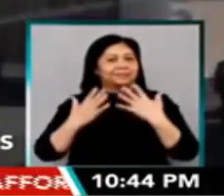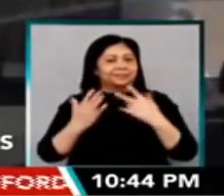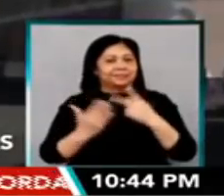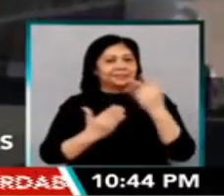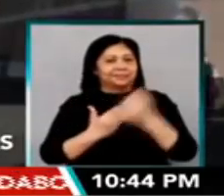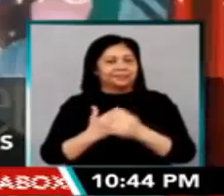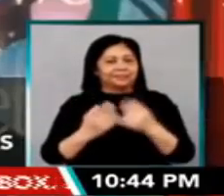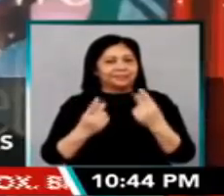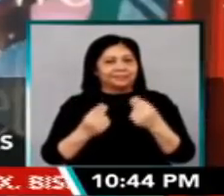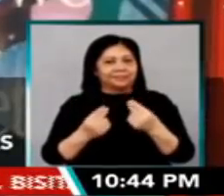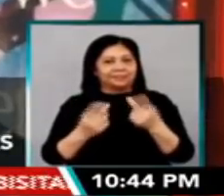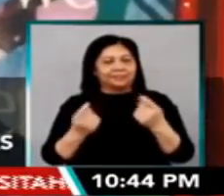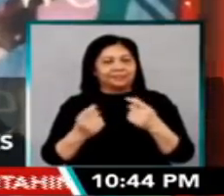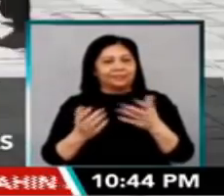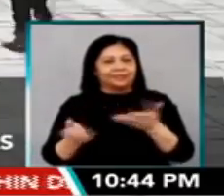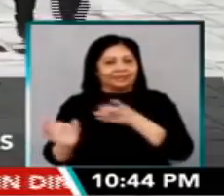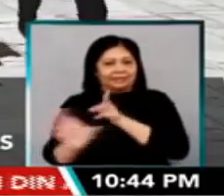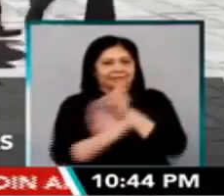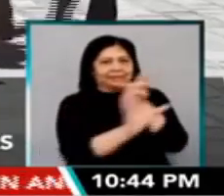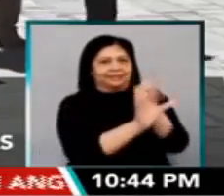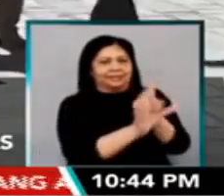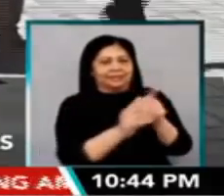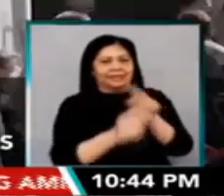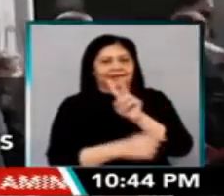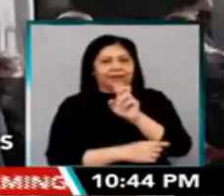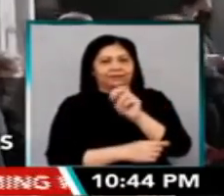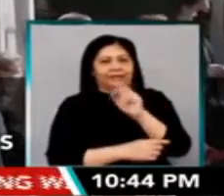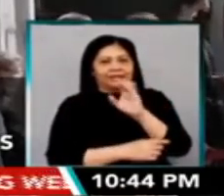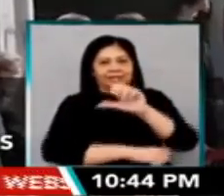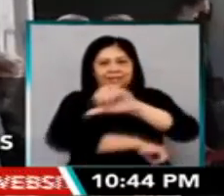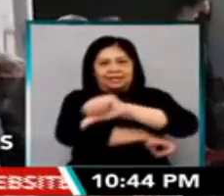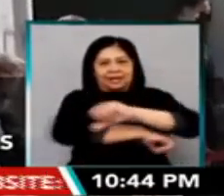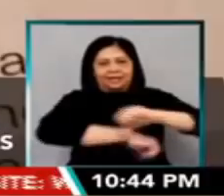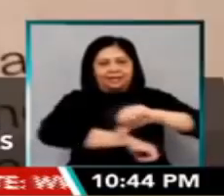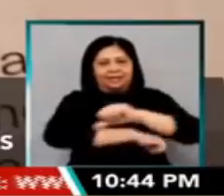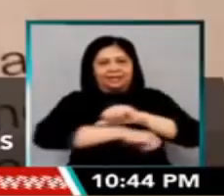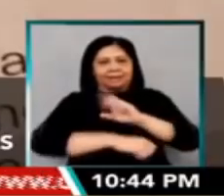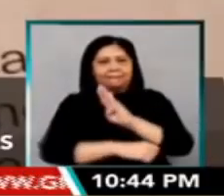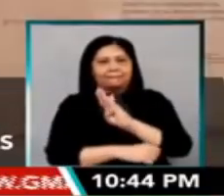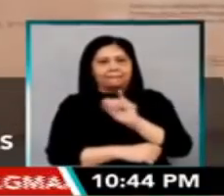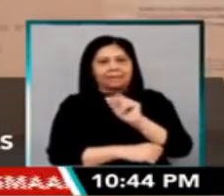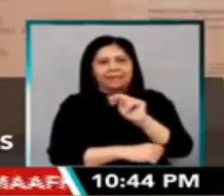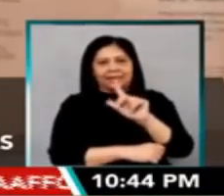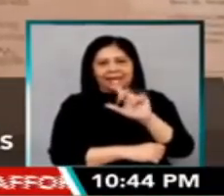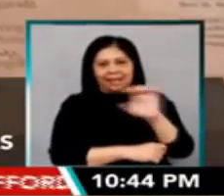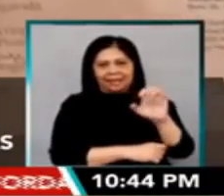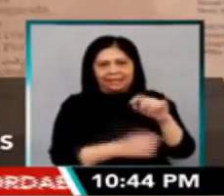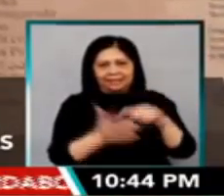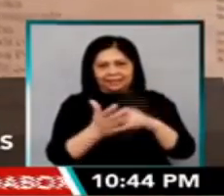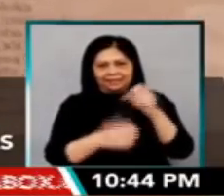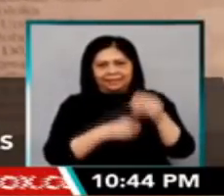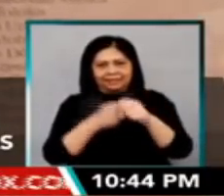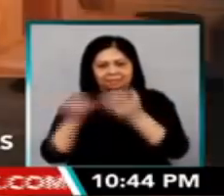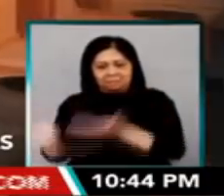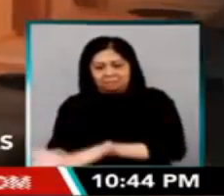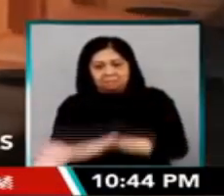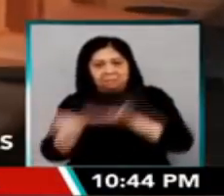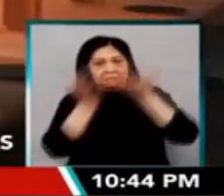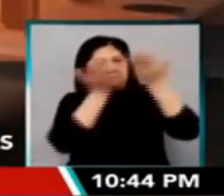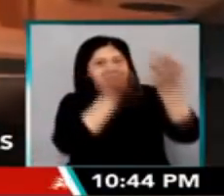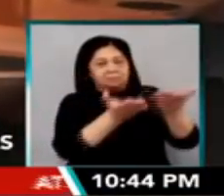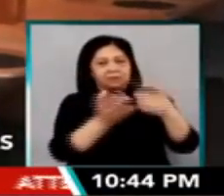sa prestigyosong Venice Architecture Biennale ngayong taon. Dinala ang buong estruktura roon para sa